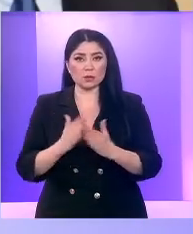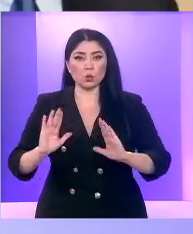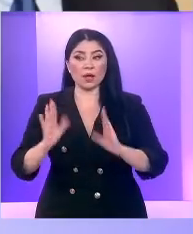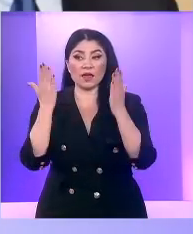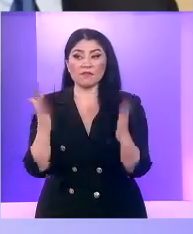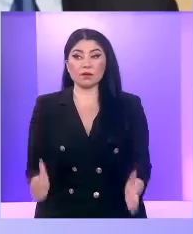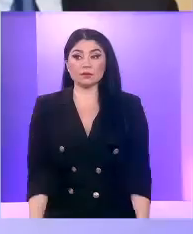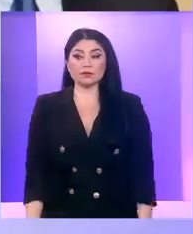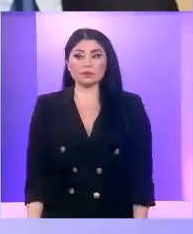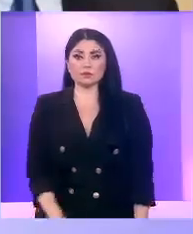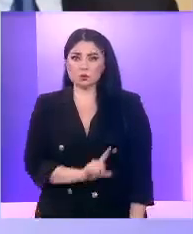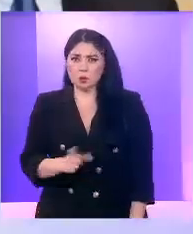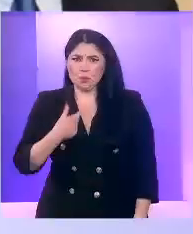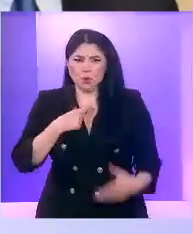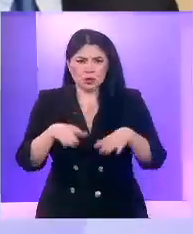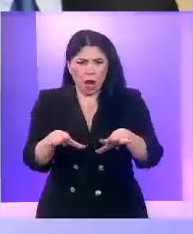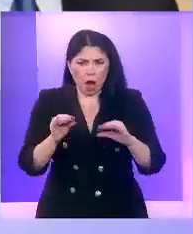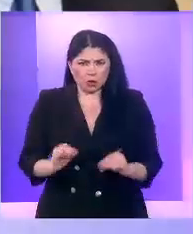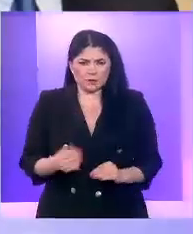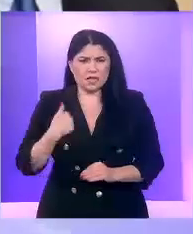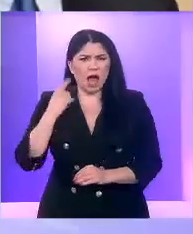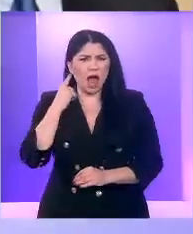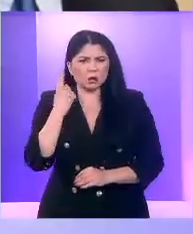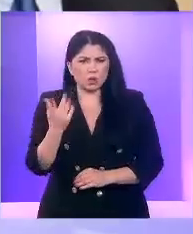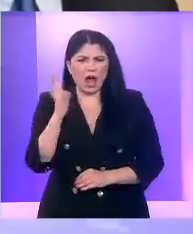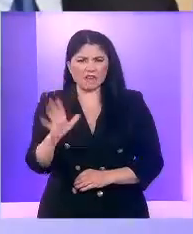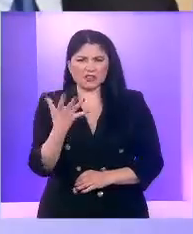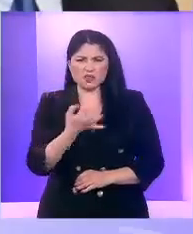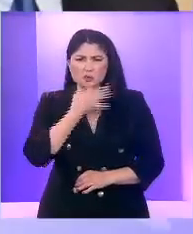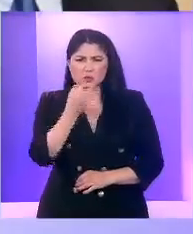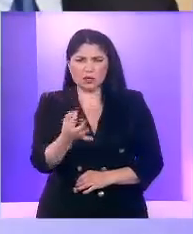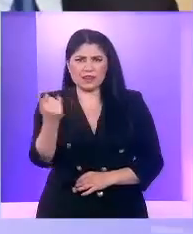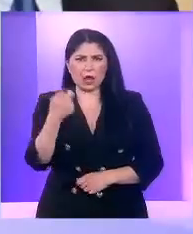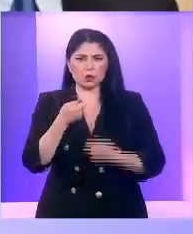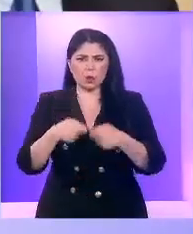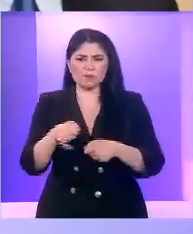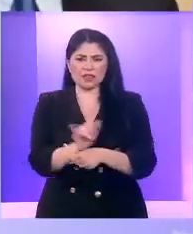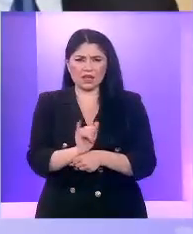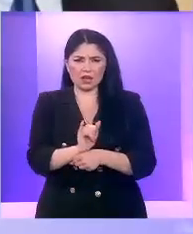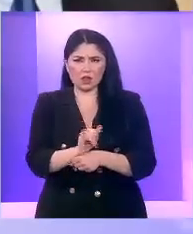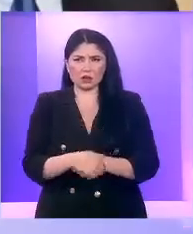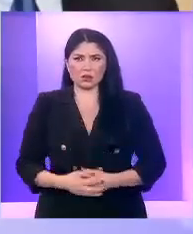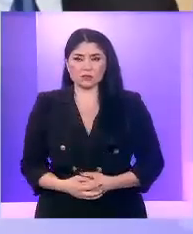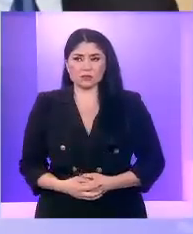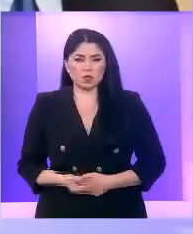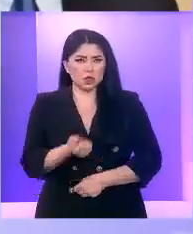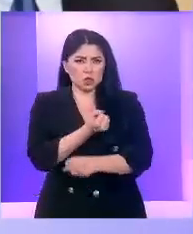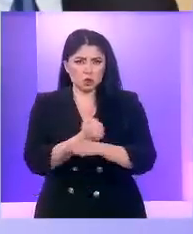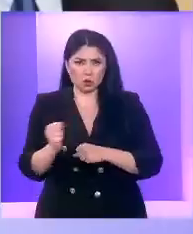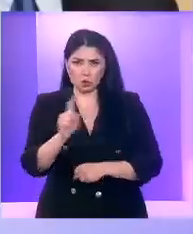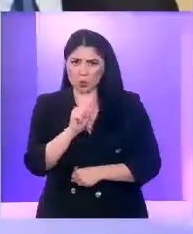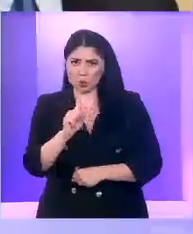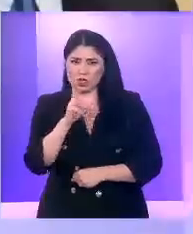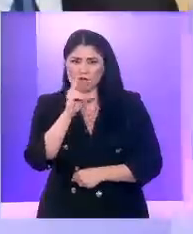grevă. Este inacceptabil să ascult un astfel de discurs din partea doamnei directoare. Niciodată nu s-a